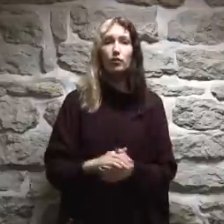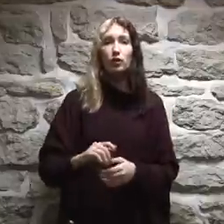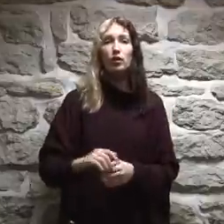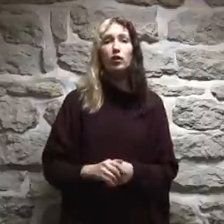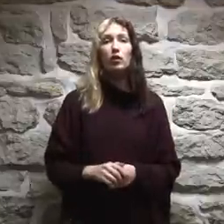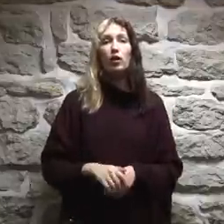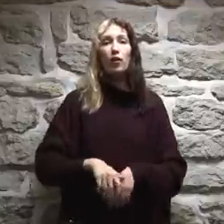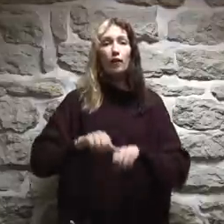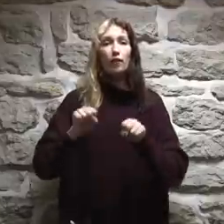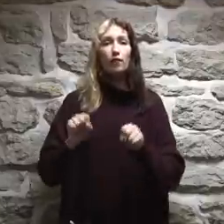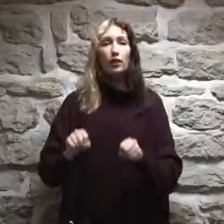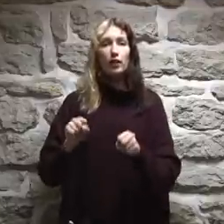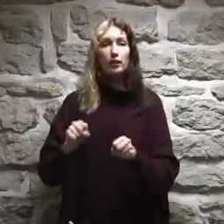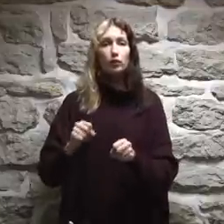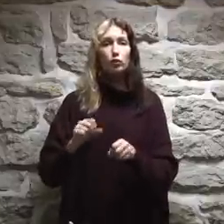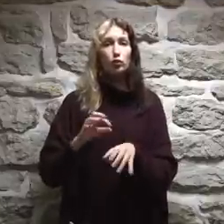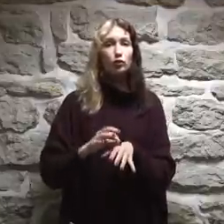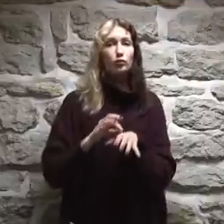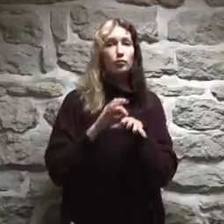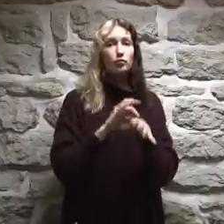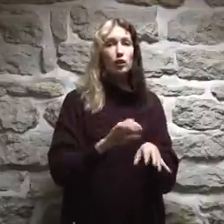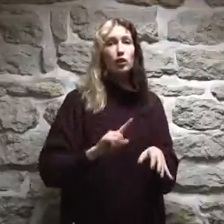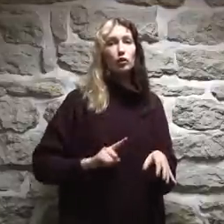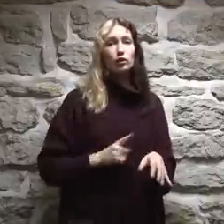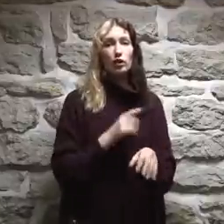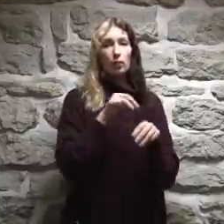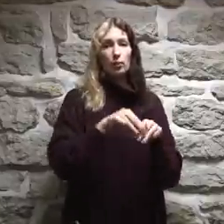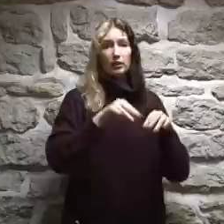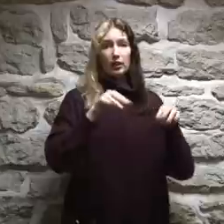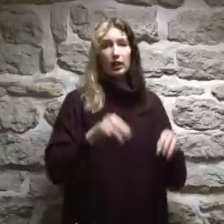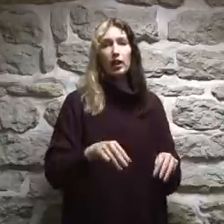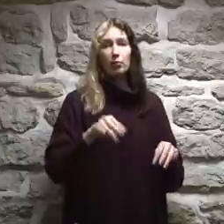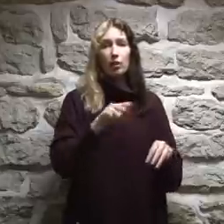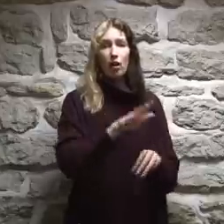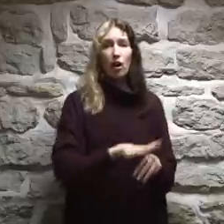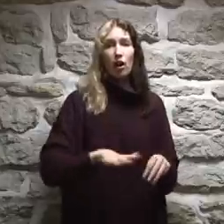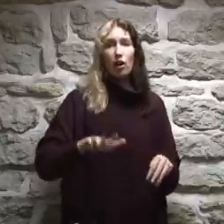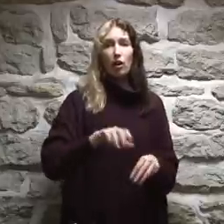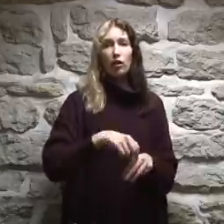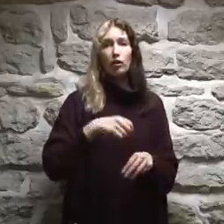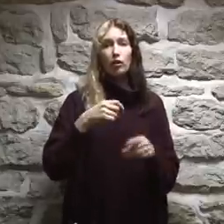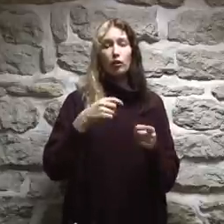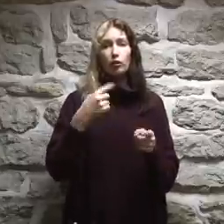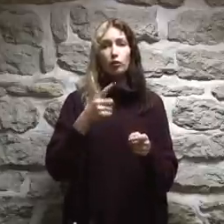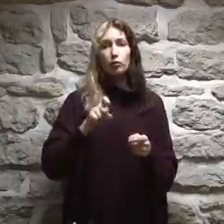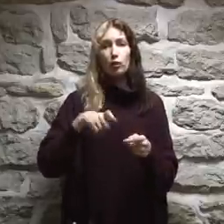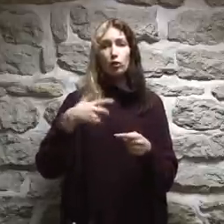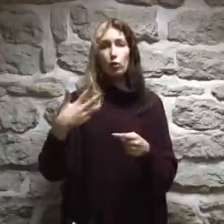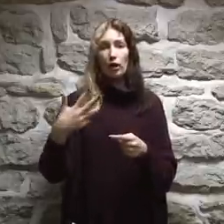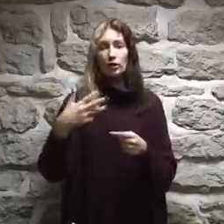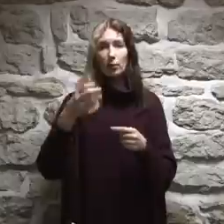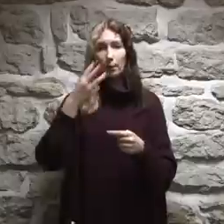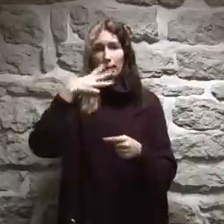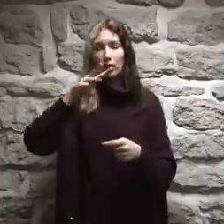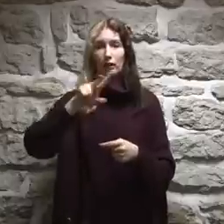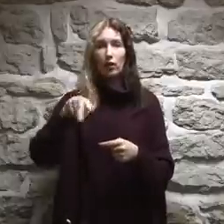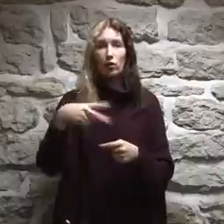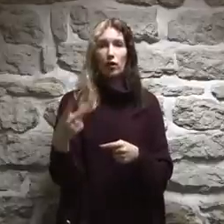Valitsus siis suunas Sotsiaalministeeriumi valitsemisalale 1,4 miljonit eurot vaktsiinikindlustuse